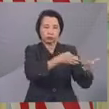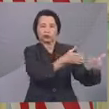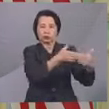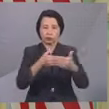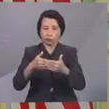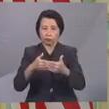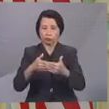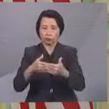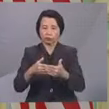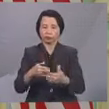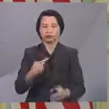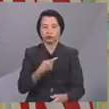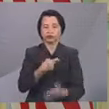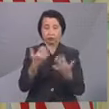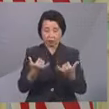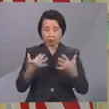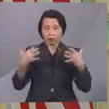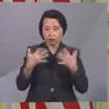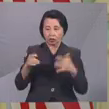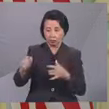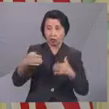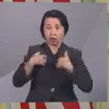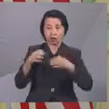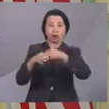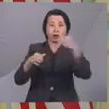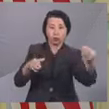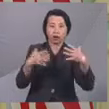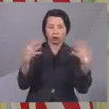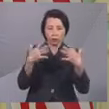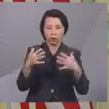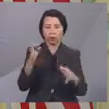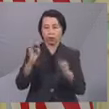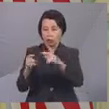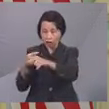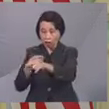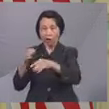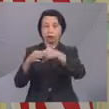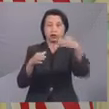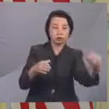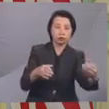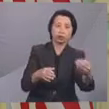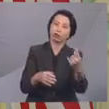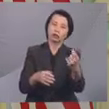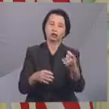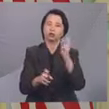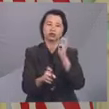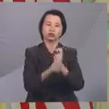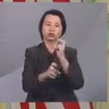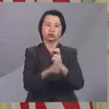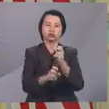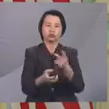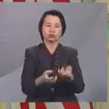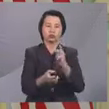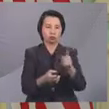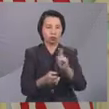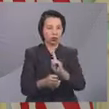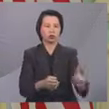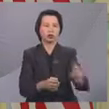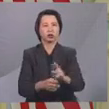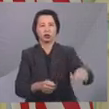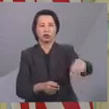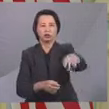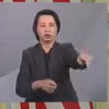selanjutnya. Yang kita takutnya mereka berada di luar. Kadang-kadang mereka berada di luar, tentu sajalah mereka